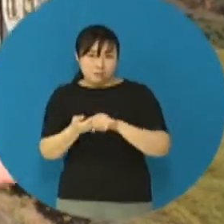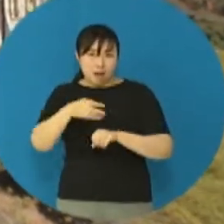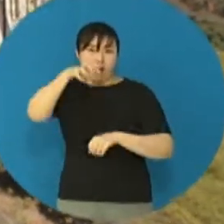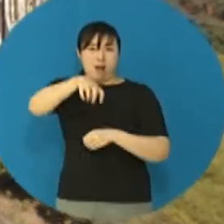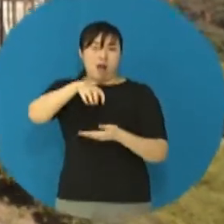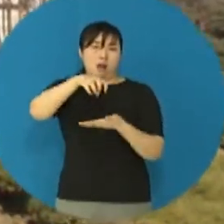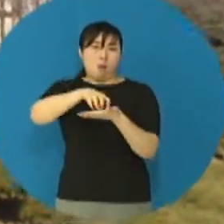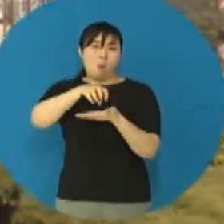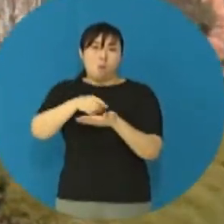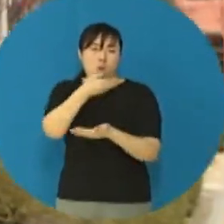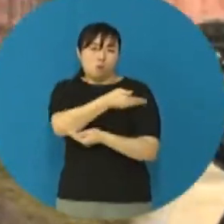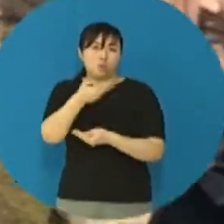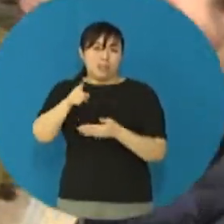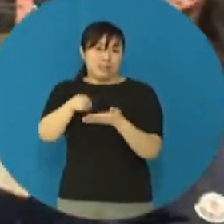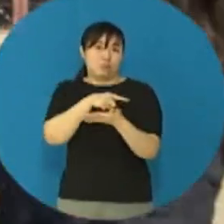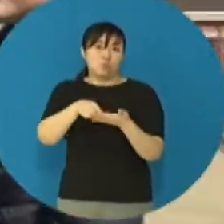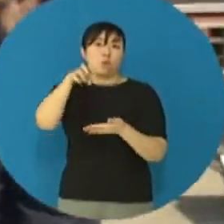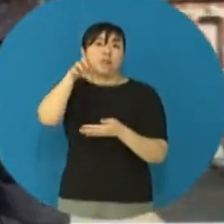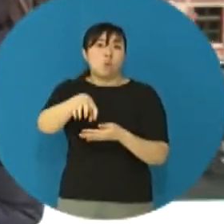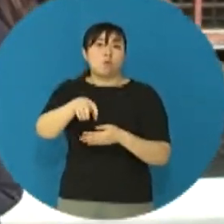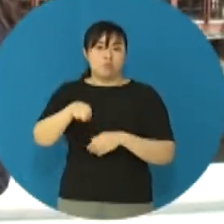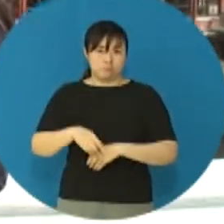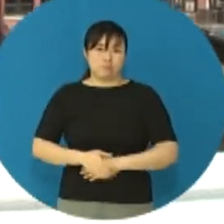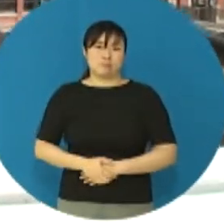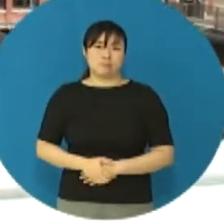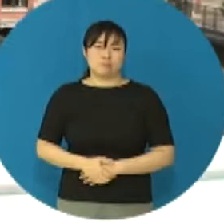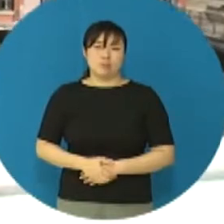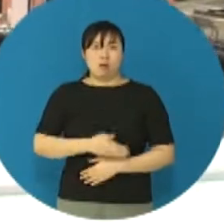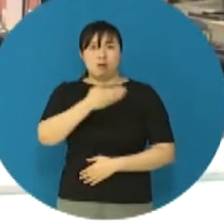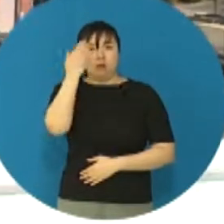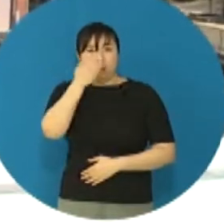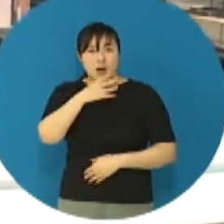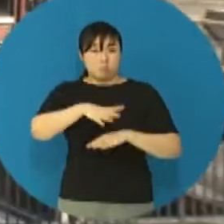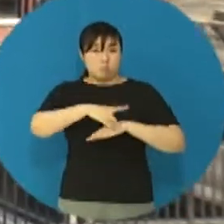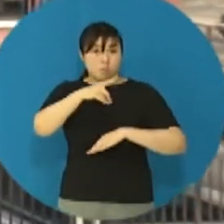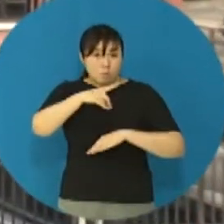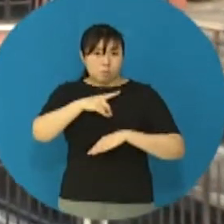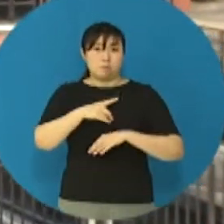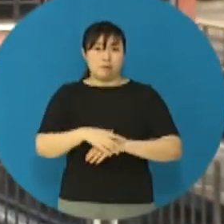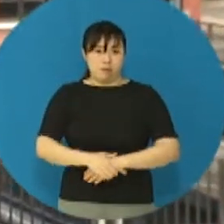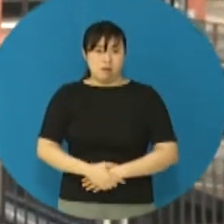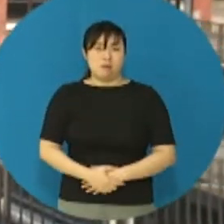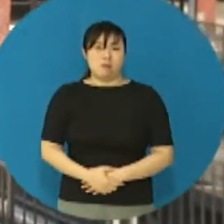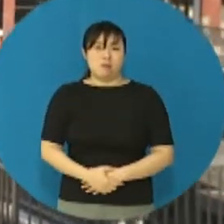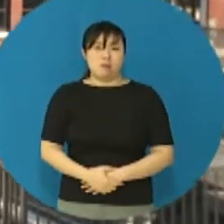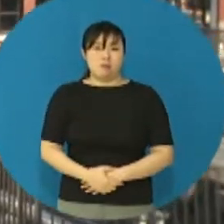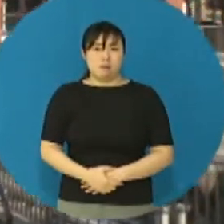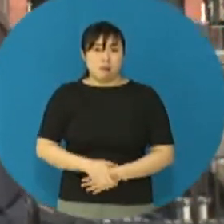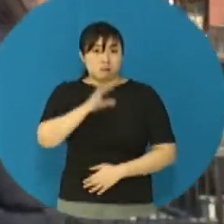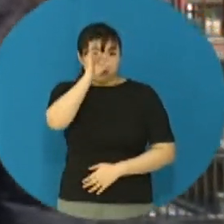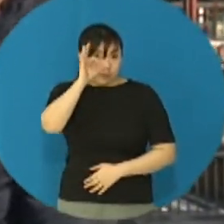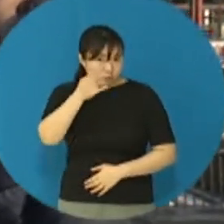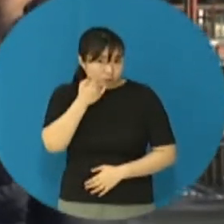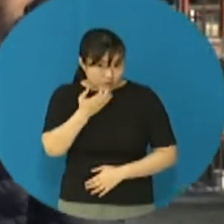場施設でございます。 日本で最初の下水処理場ですか。 はい、はい、 ちょっと中見せていただけない